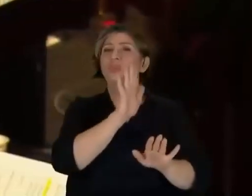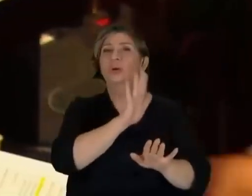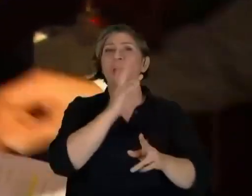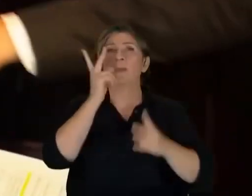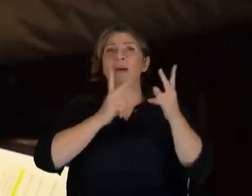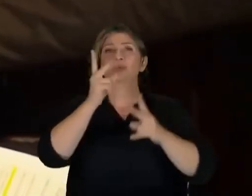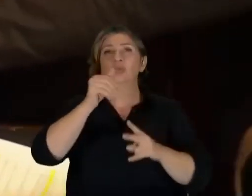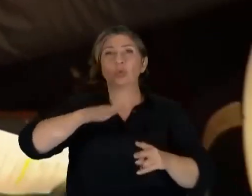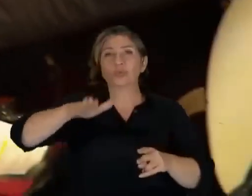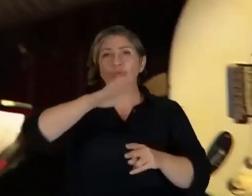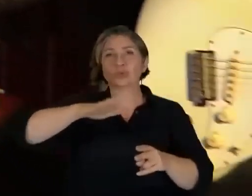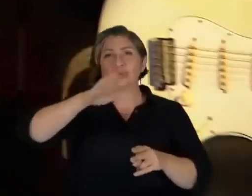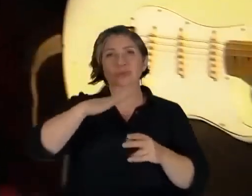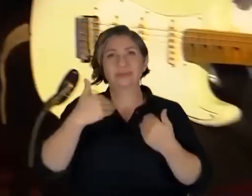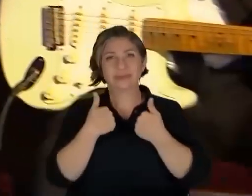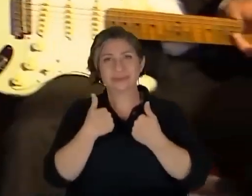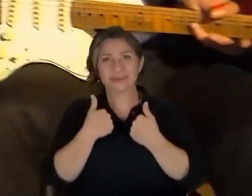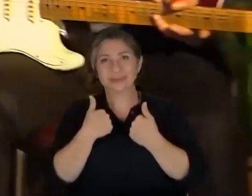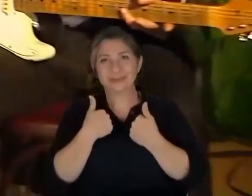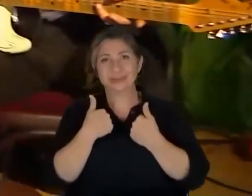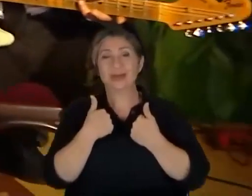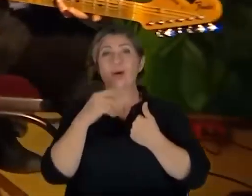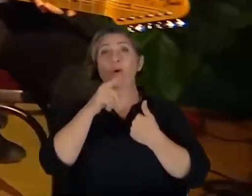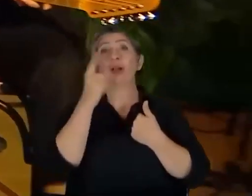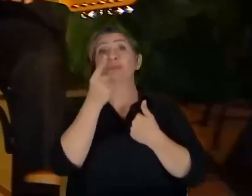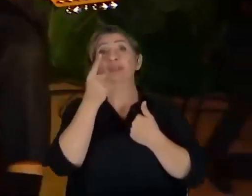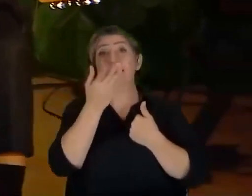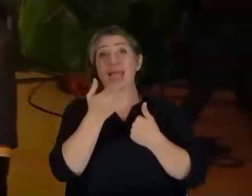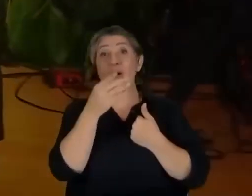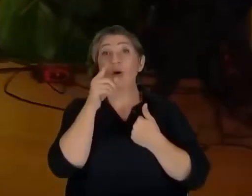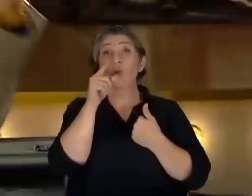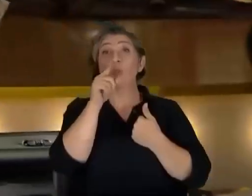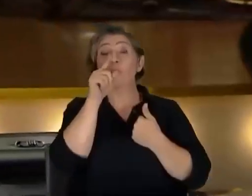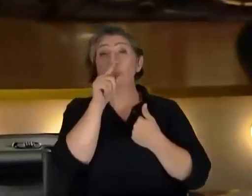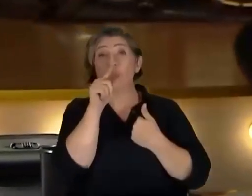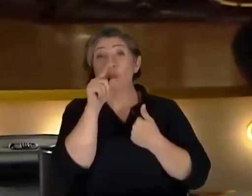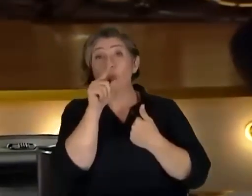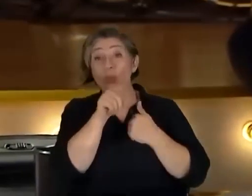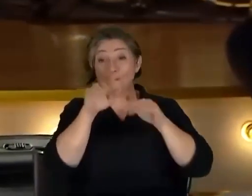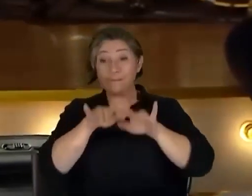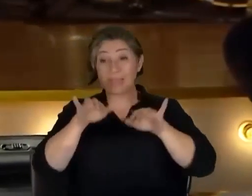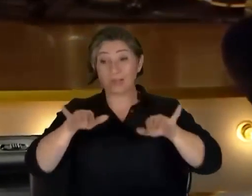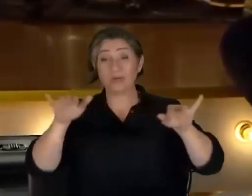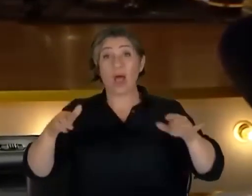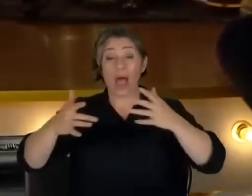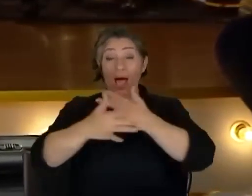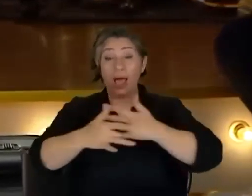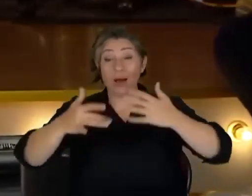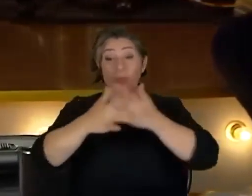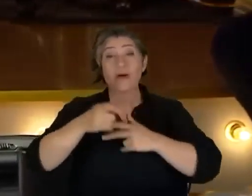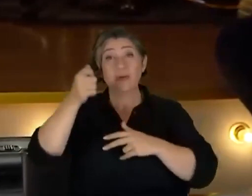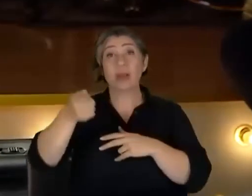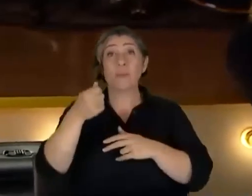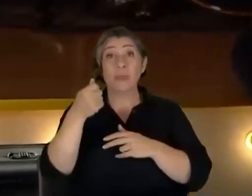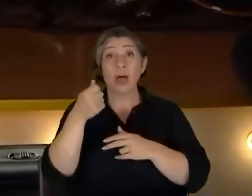Ondan sonra ara sıra tozunu ben alıyorum falan. Yani öyle bir şey. Ama bu şeye yani... Bu piyano ya da arpa verilen